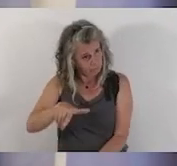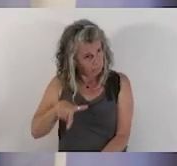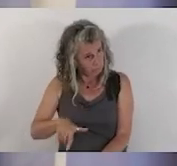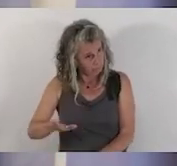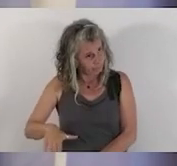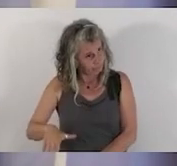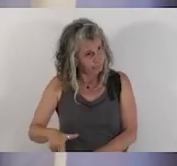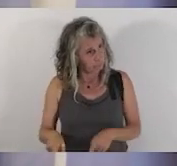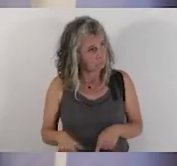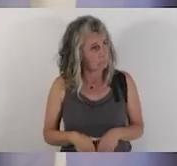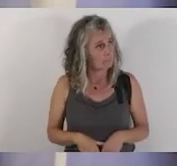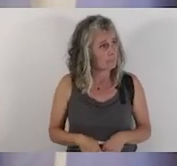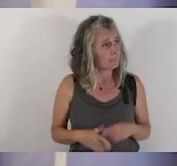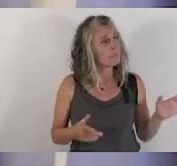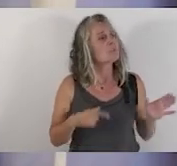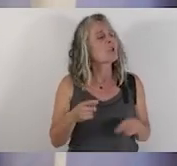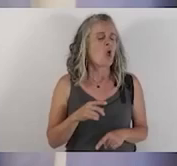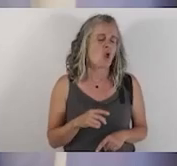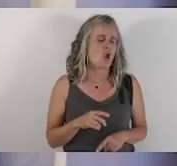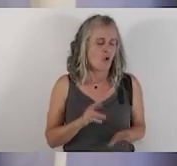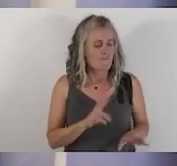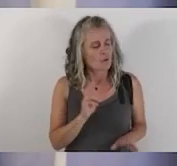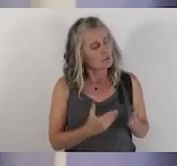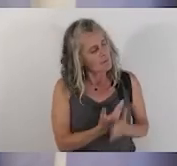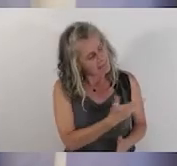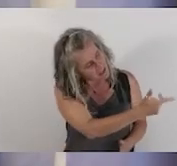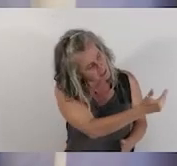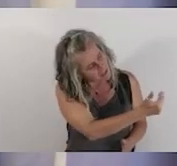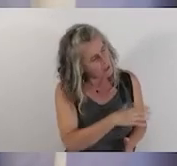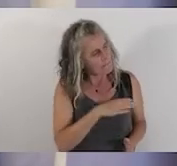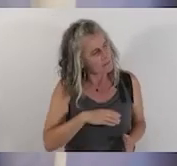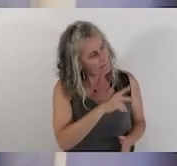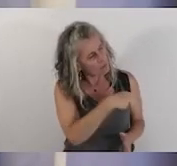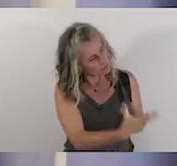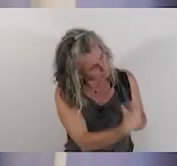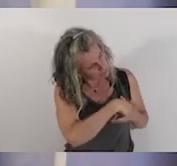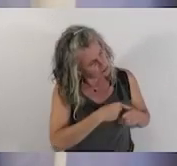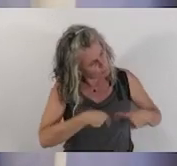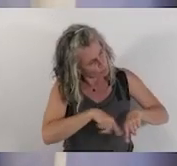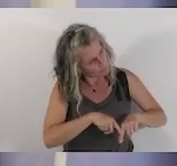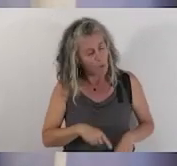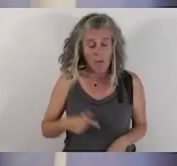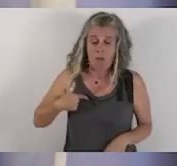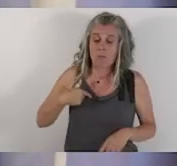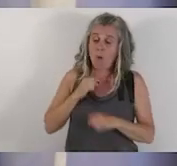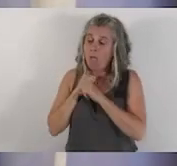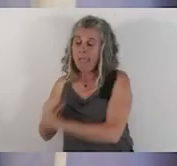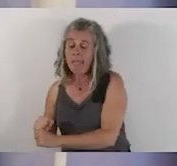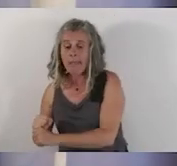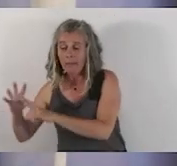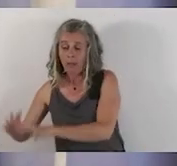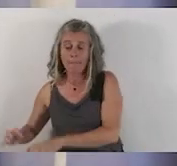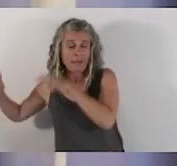Madame Parodi, venez en commission le vendredi matin. On parle de tous les rapports.